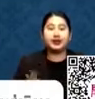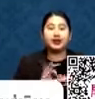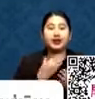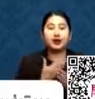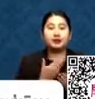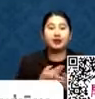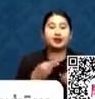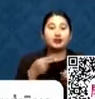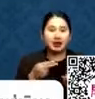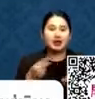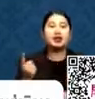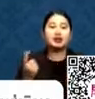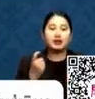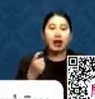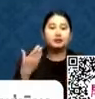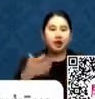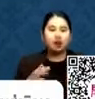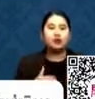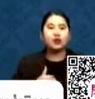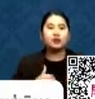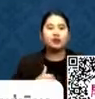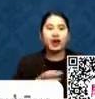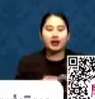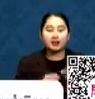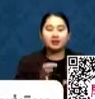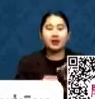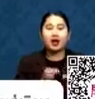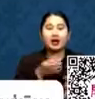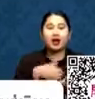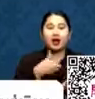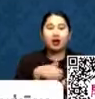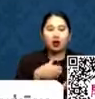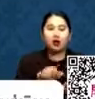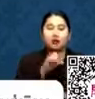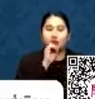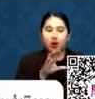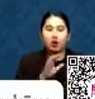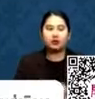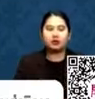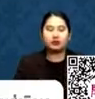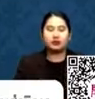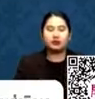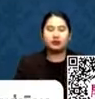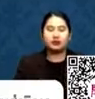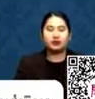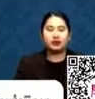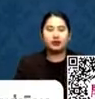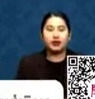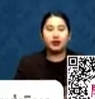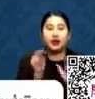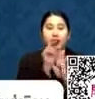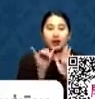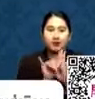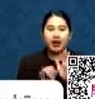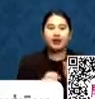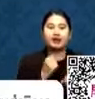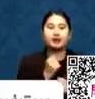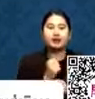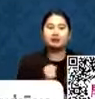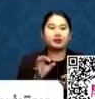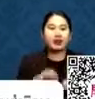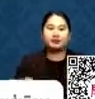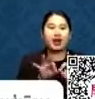นเวียนนั่นเอง ใช่นะฮะโดยยังมีการกล่าวเพิ่มเติมในเรื่องของงบประมาณด้วยว่าได้มีการกันงบประมาณนะฮะงบกลางไว้